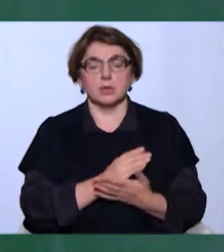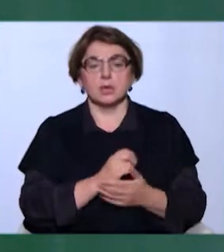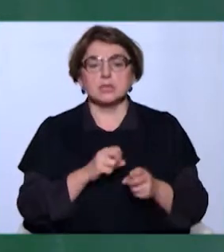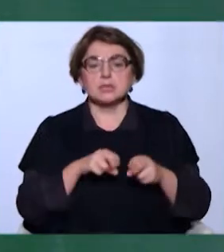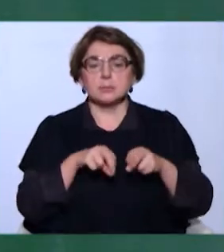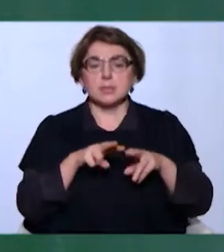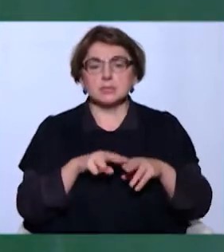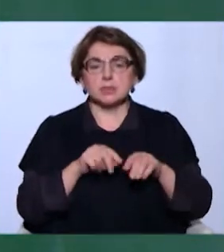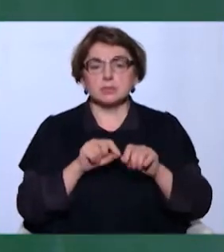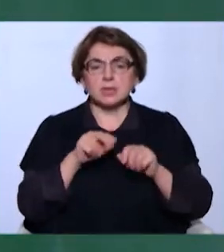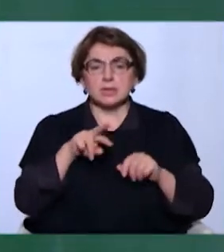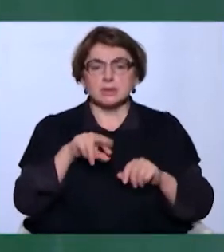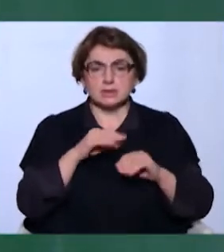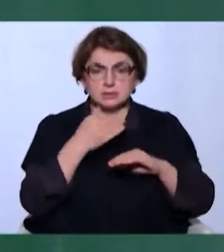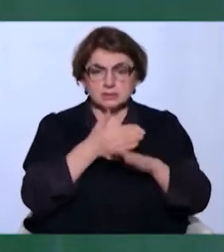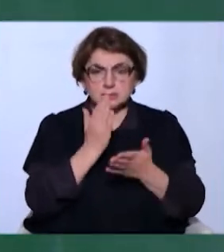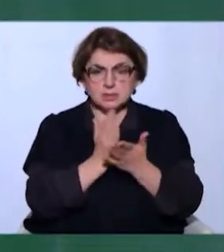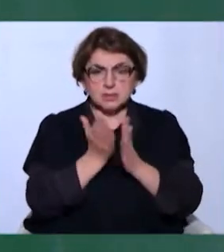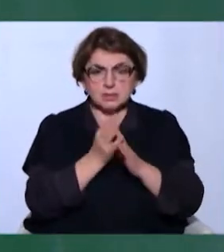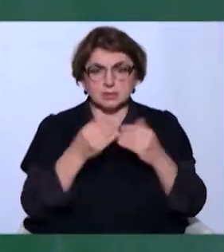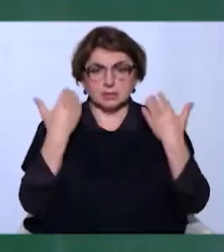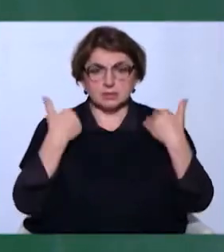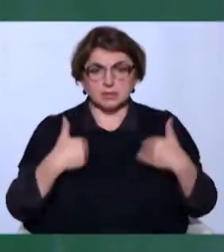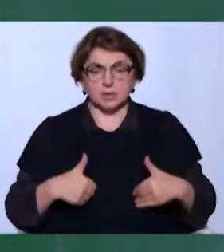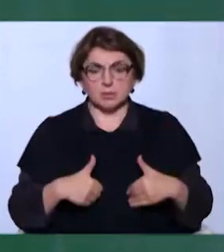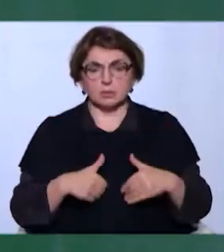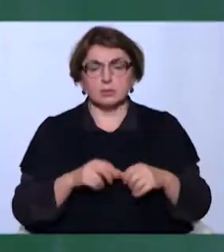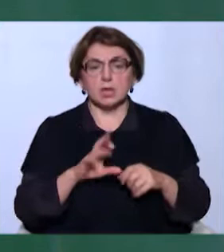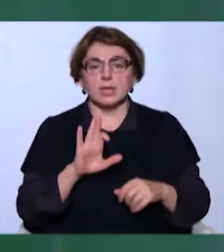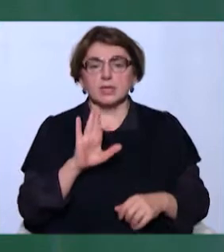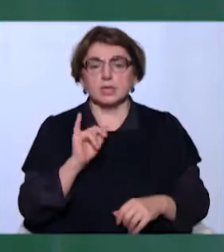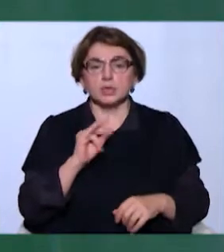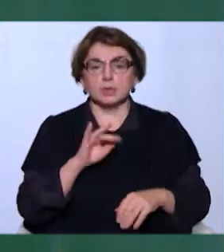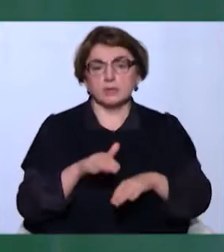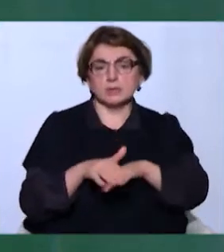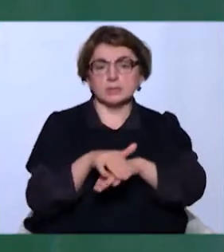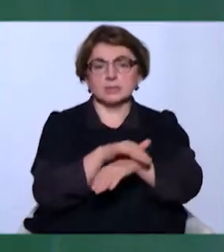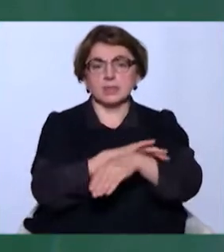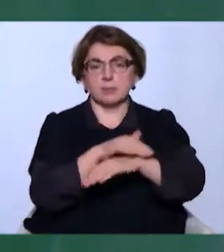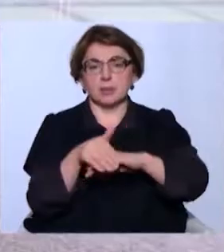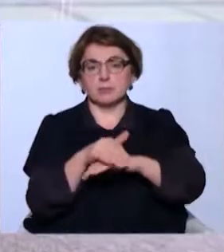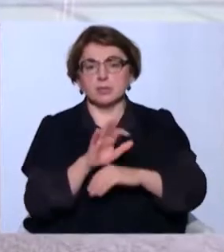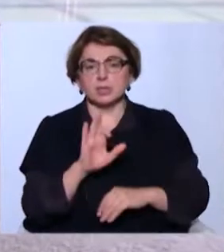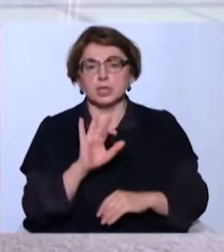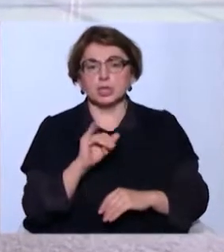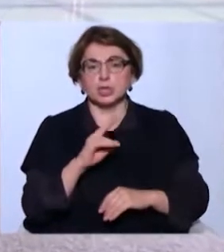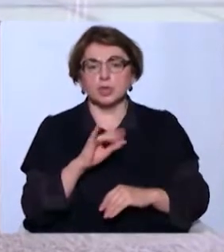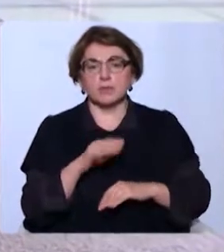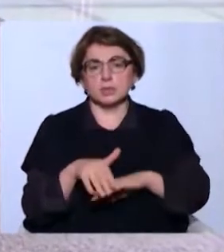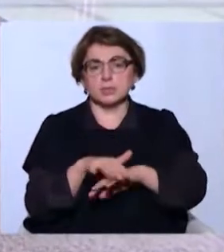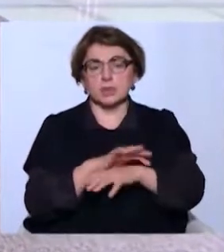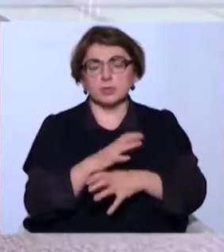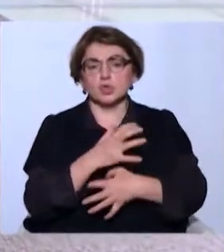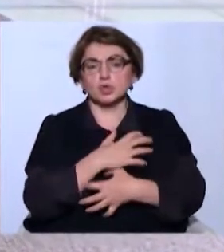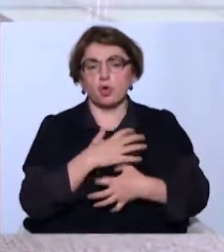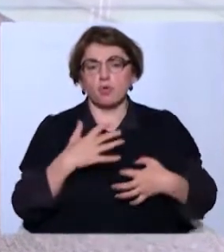დასახსრული კიდურები, დანაწევრებული სხეული და ქიტინოვანი საფარველი. ქიტინოვანი საფარველი